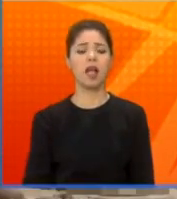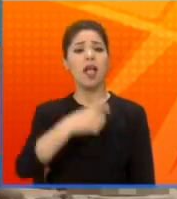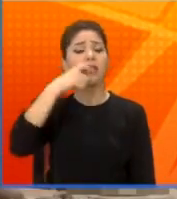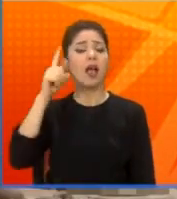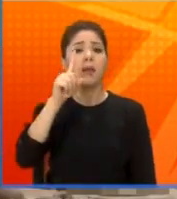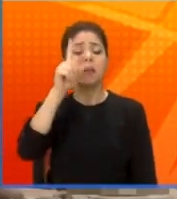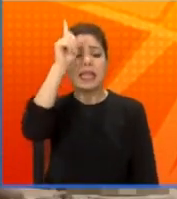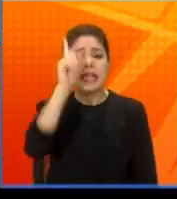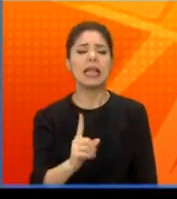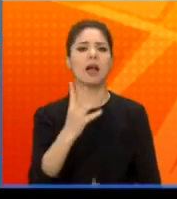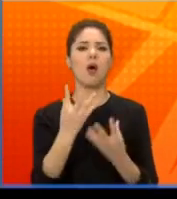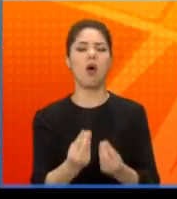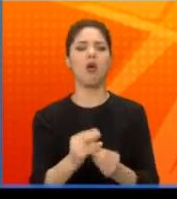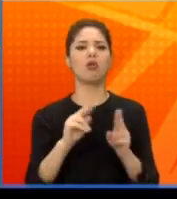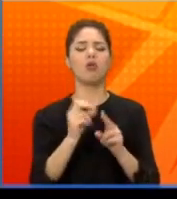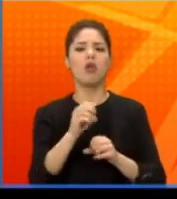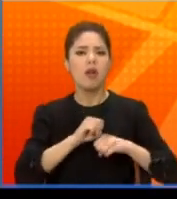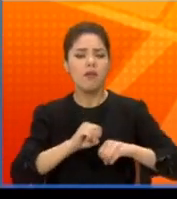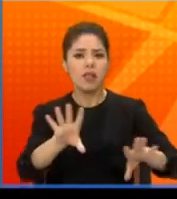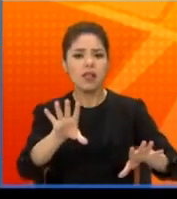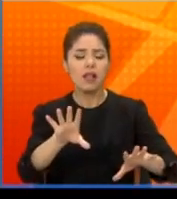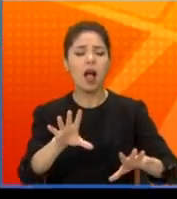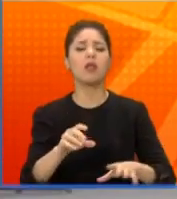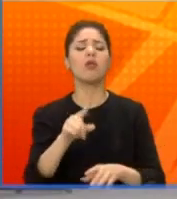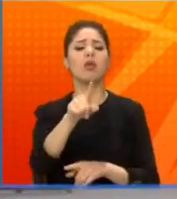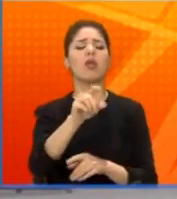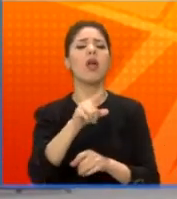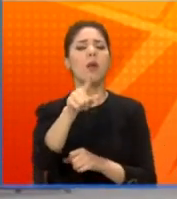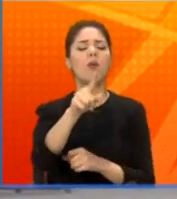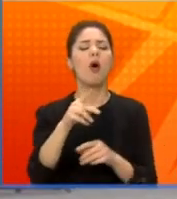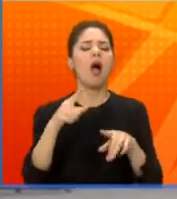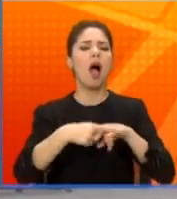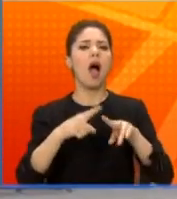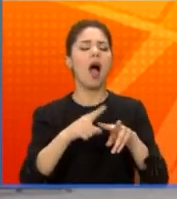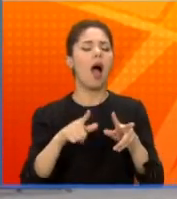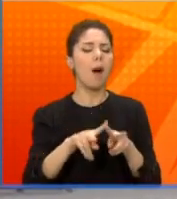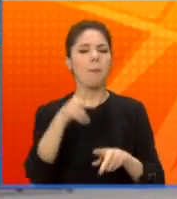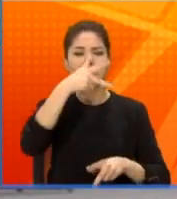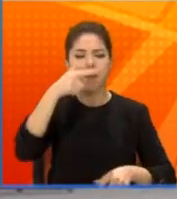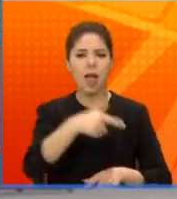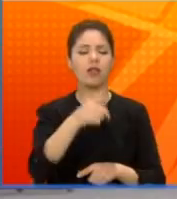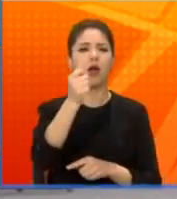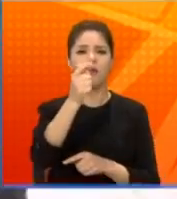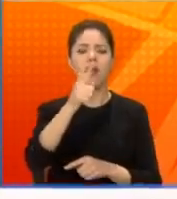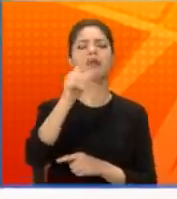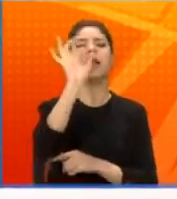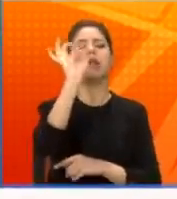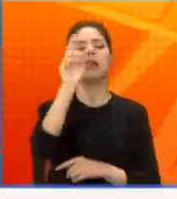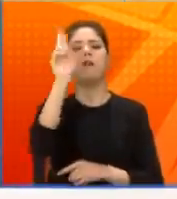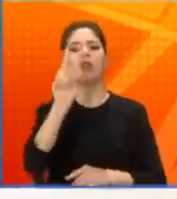Tarihte bir ilk gerçekleşti. Koronavirüs salgınının vurduğu ham petrol fiyatları Amerika'da sıfır doların altına